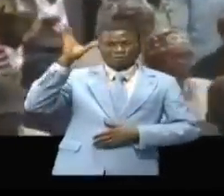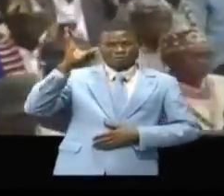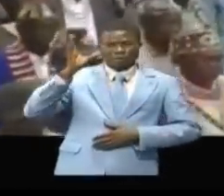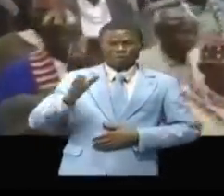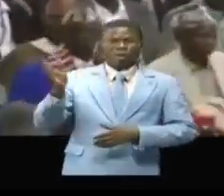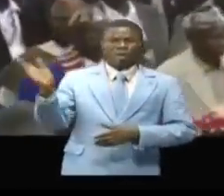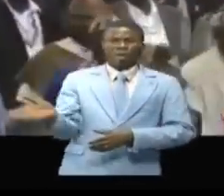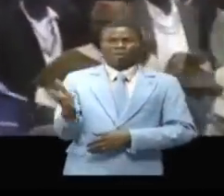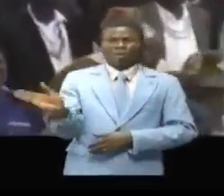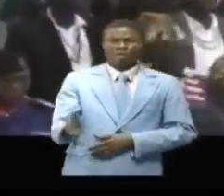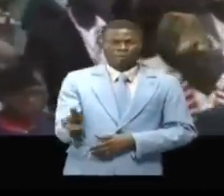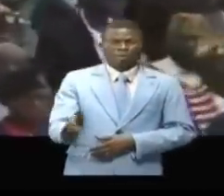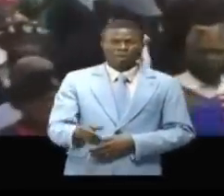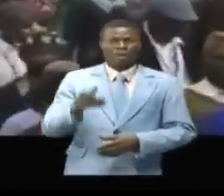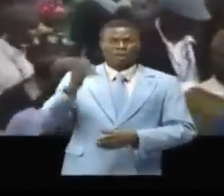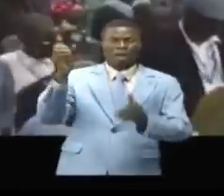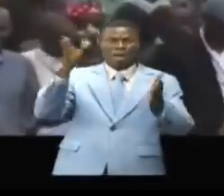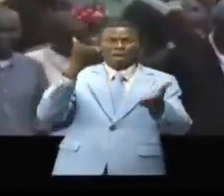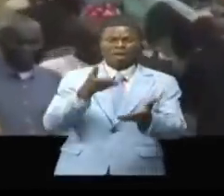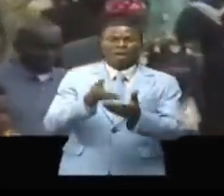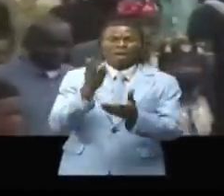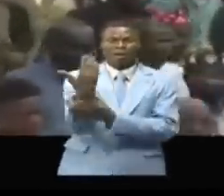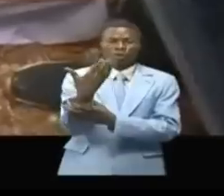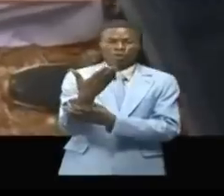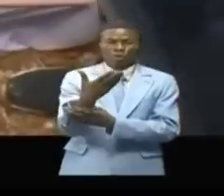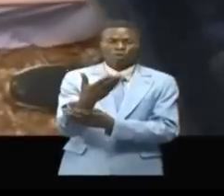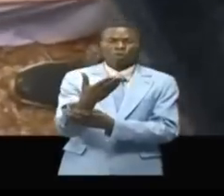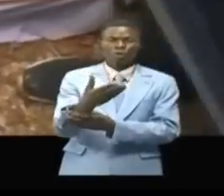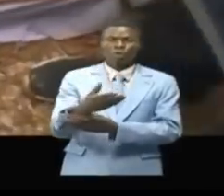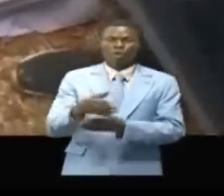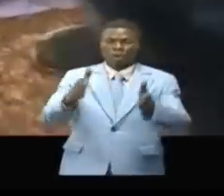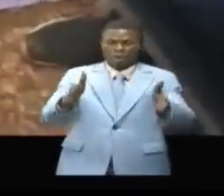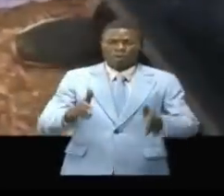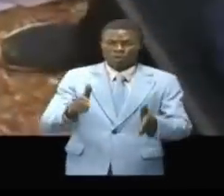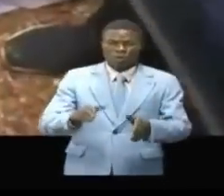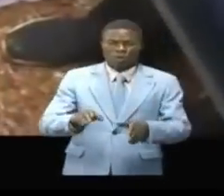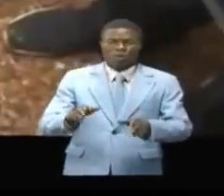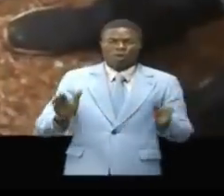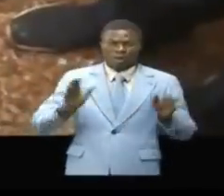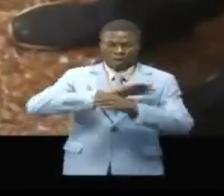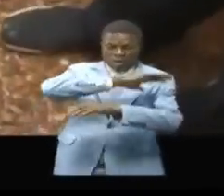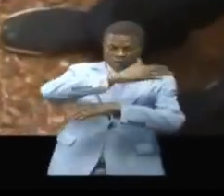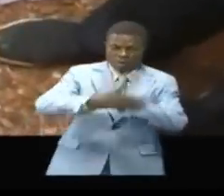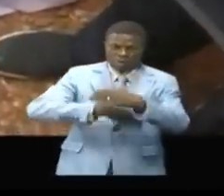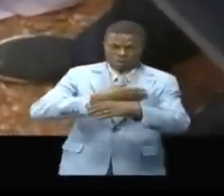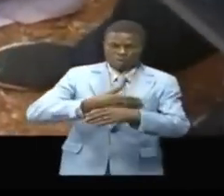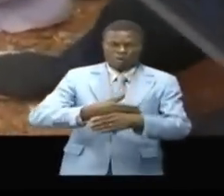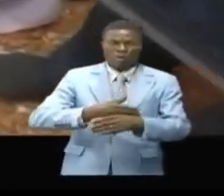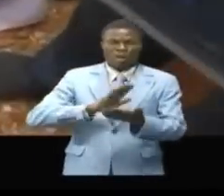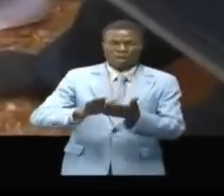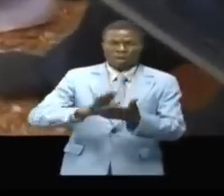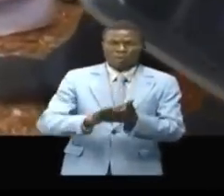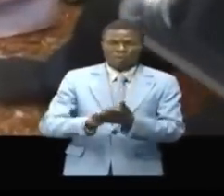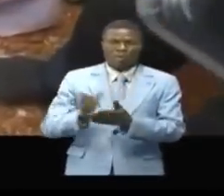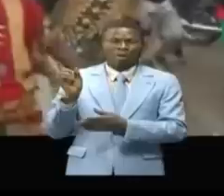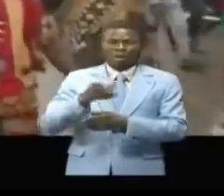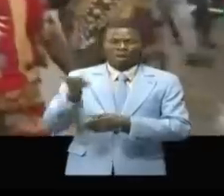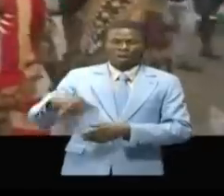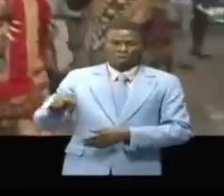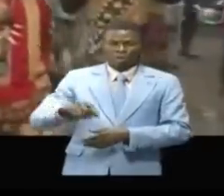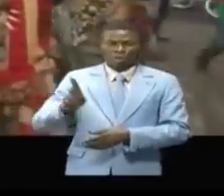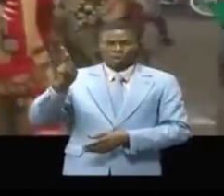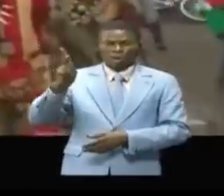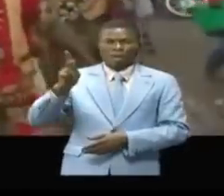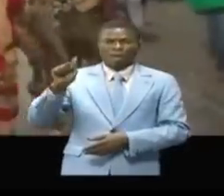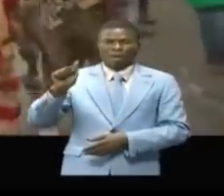et autres insignes coutumiers à main et un petit cercueil couvert de draps blancs sur les épaules, ils sont partis du rond-point